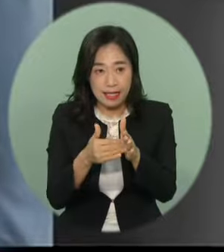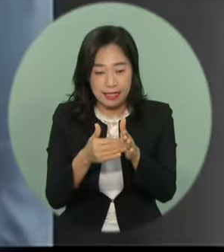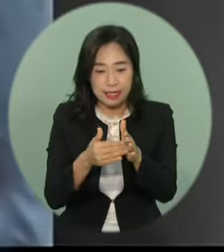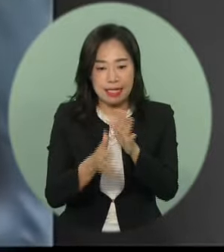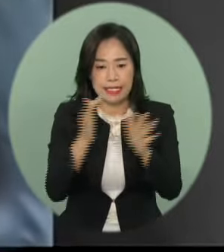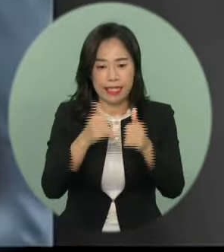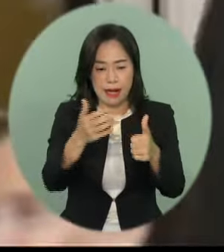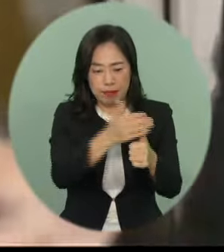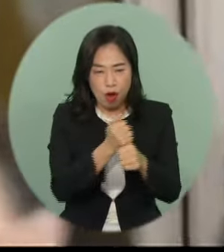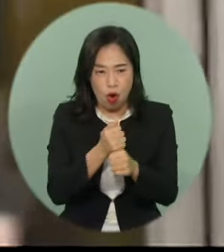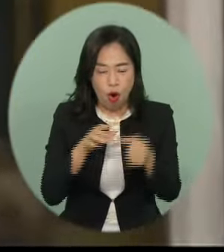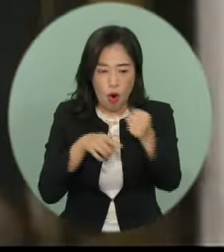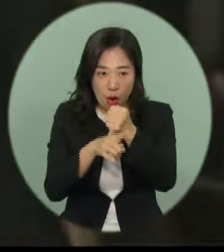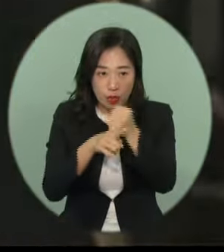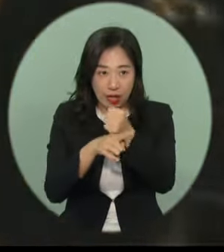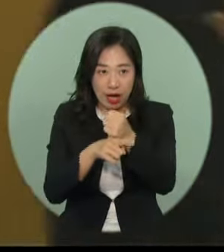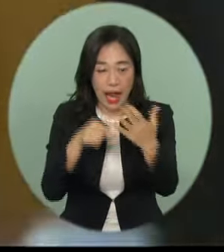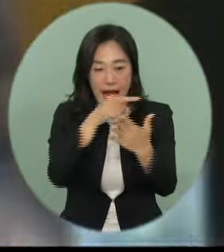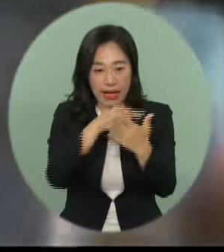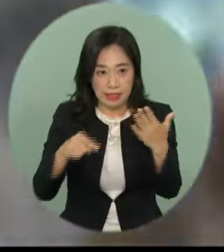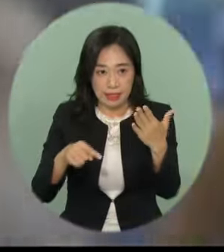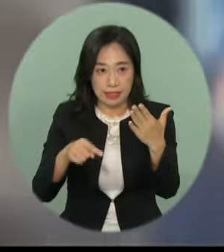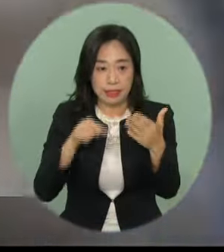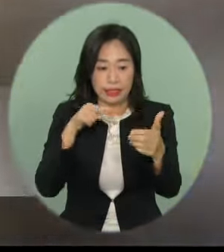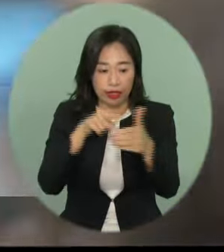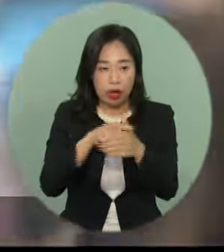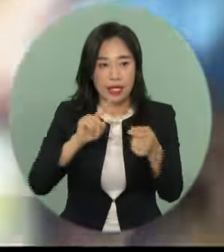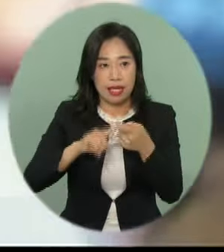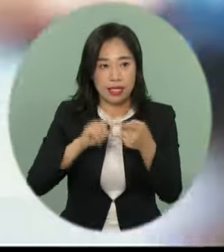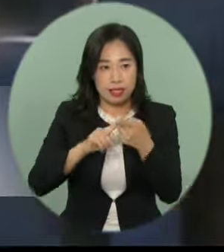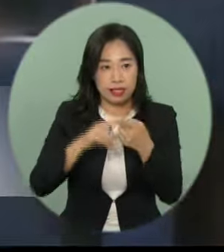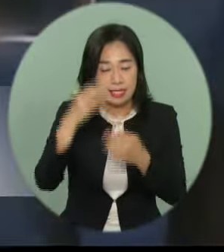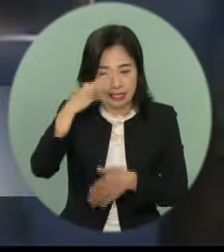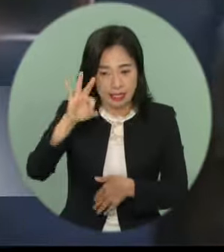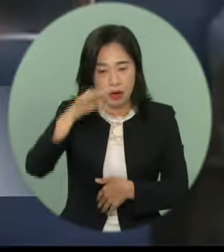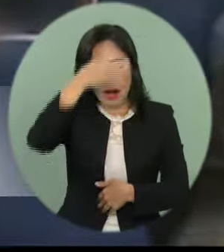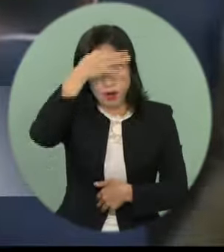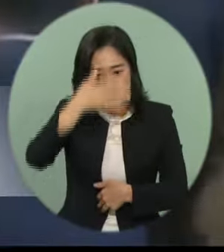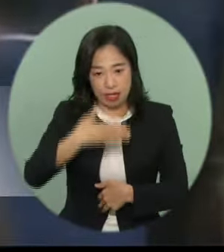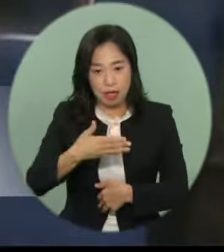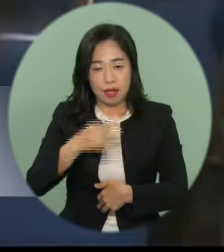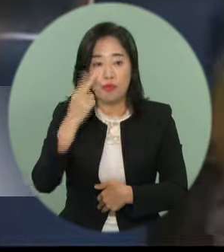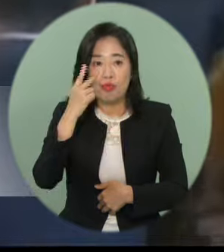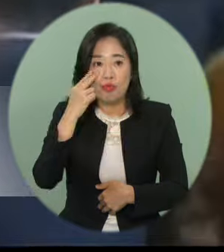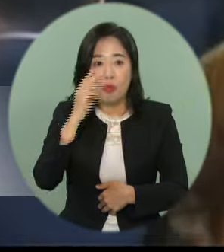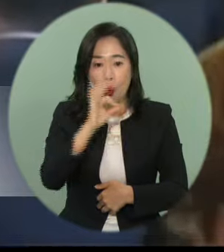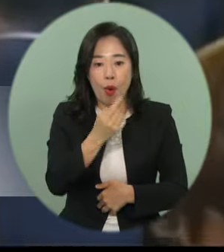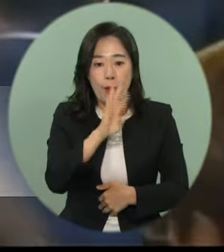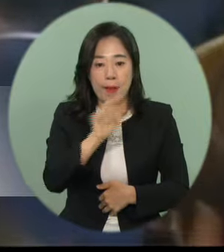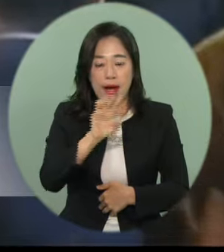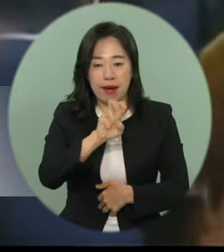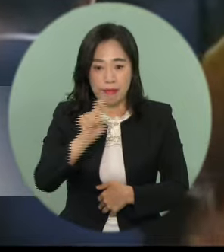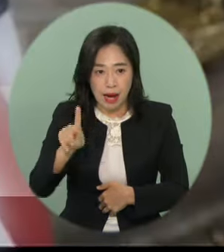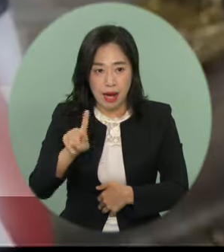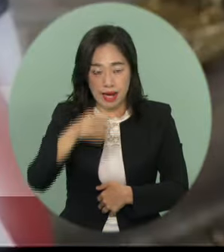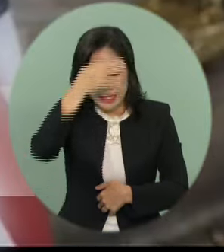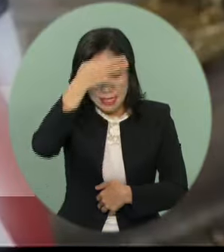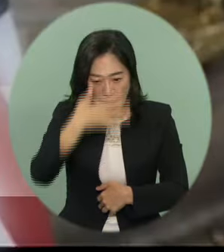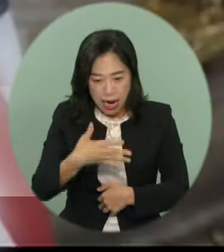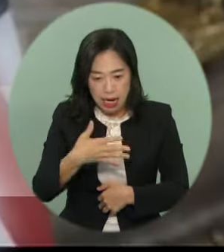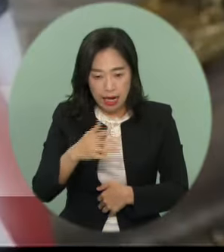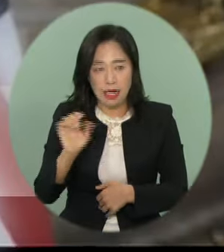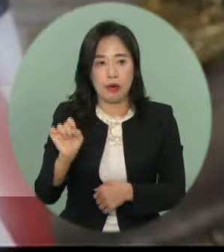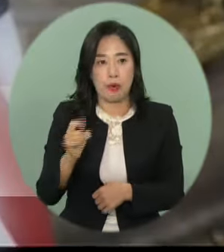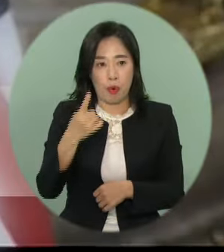고문하거나 살해한 것을 무기한 사실을 인정하며 사과했습니다 미국은 오바마 대통령의 사과를 계기로